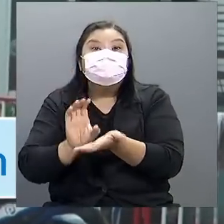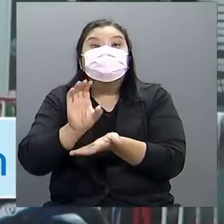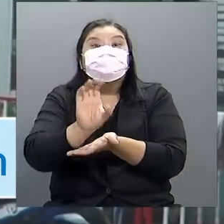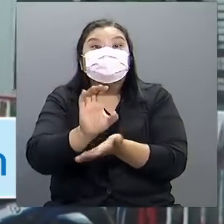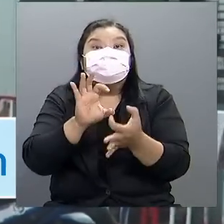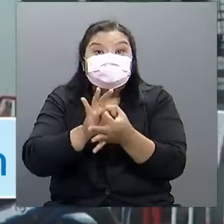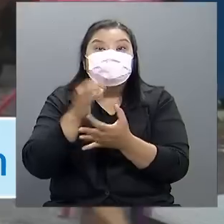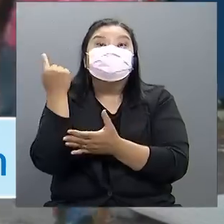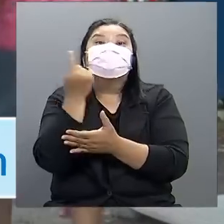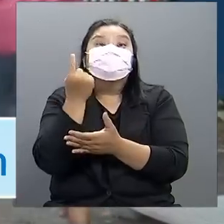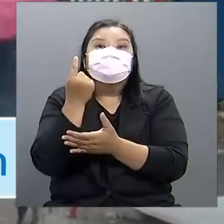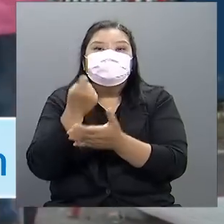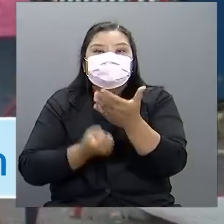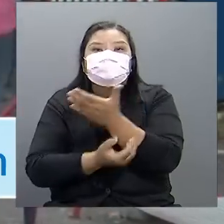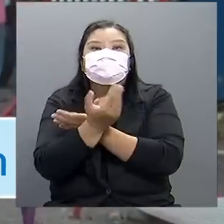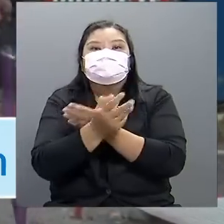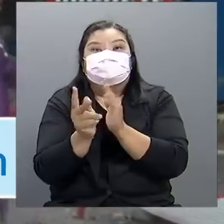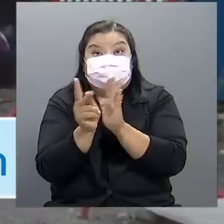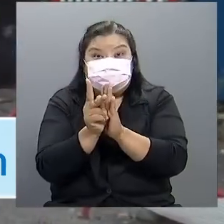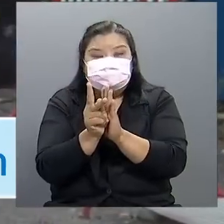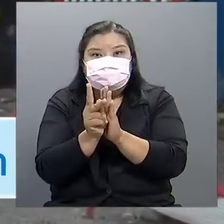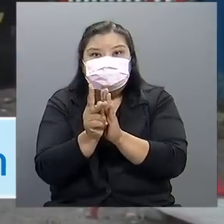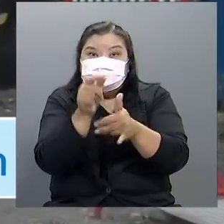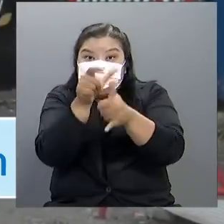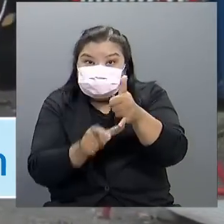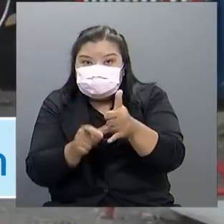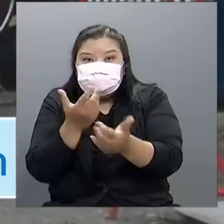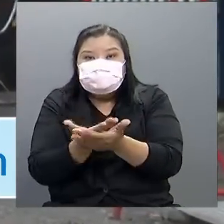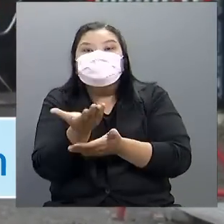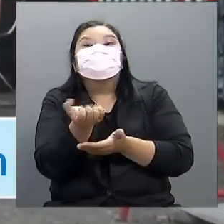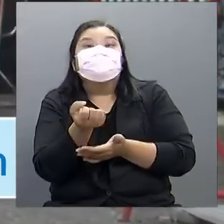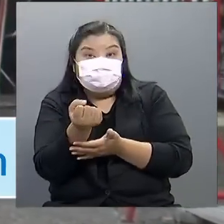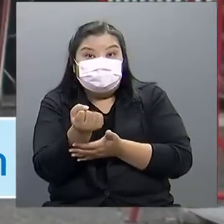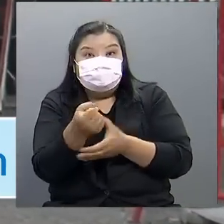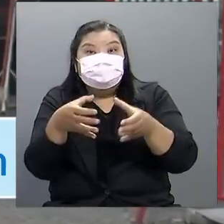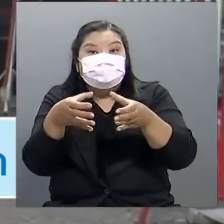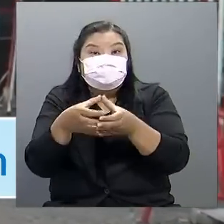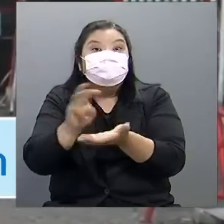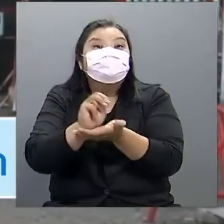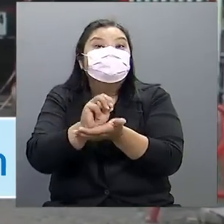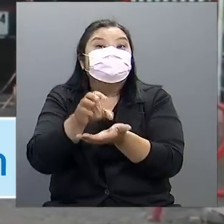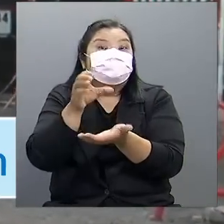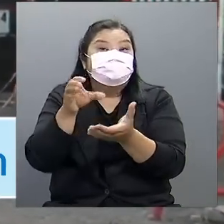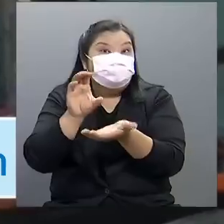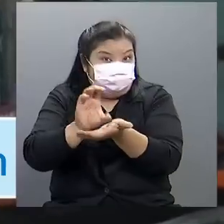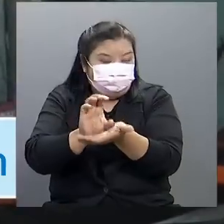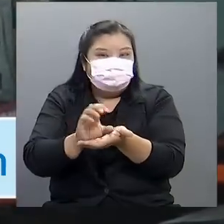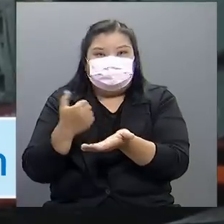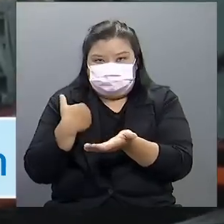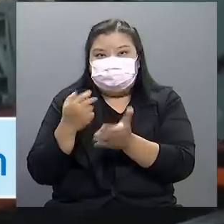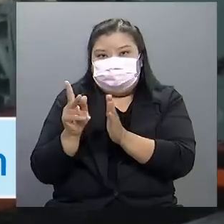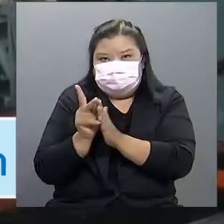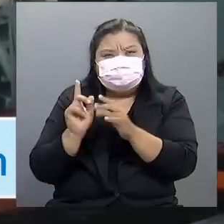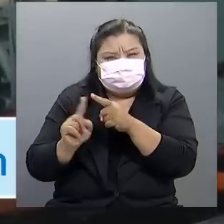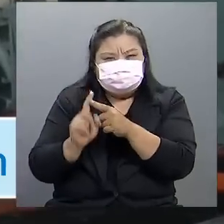ให้เข้าเก้นทจะสามารถ กู้ยืมเงินได้โดยมีการผนนเงินไขบังประการตอนนี้เขากำลงจเก็บ